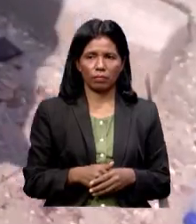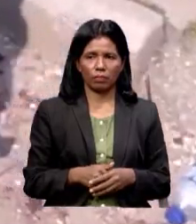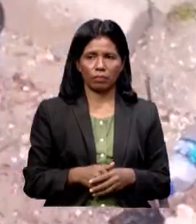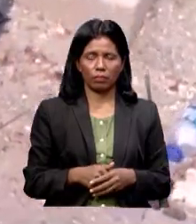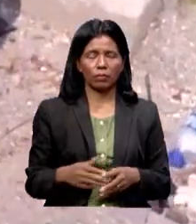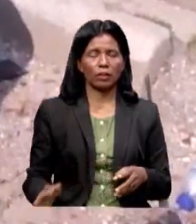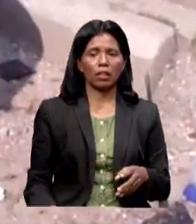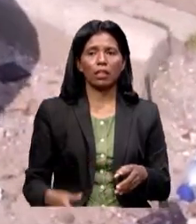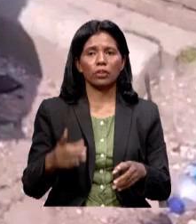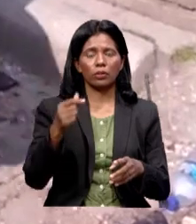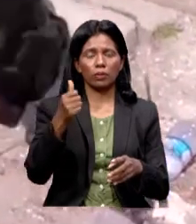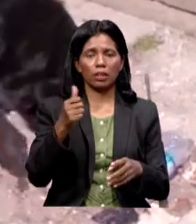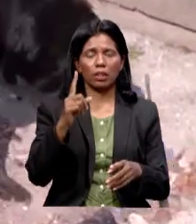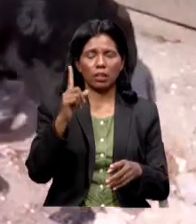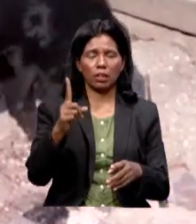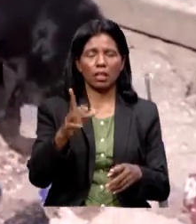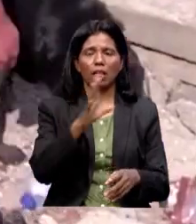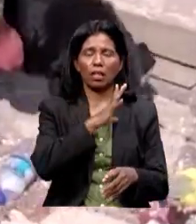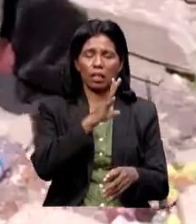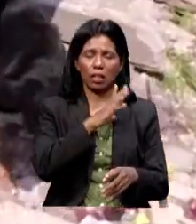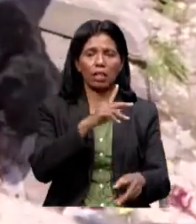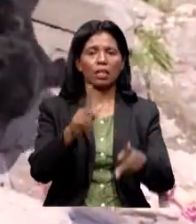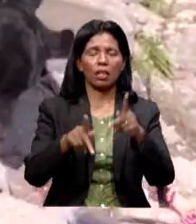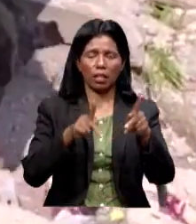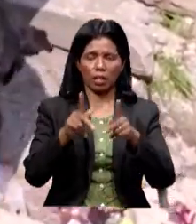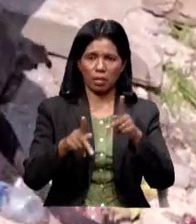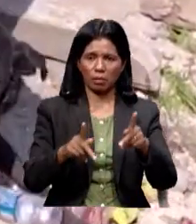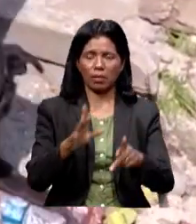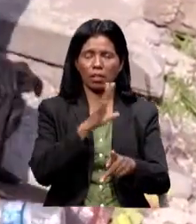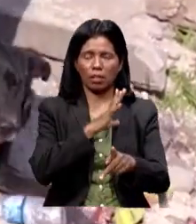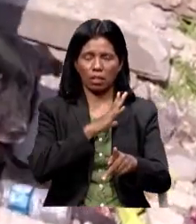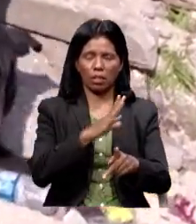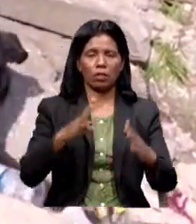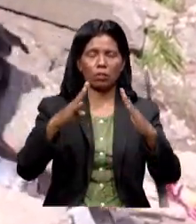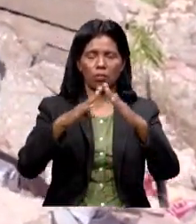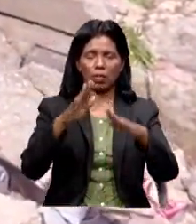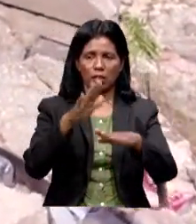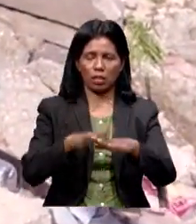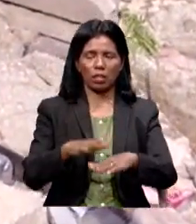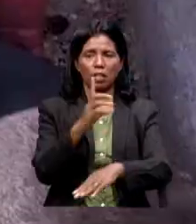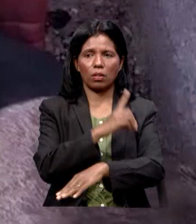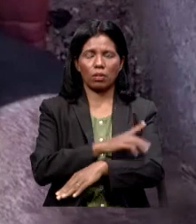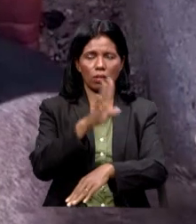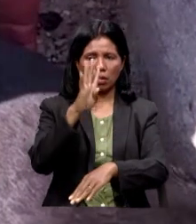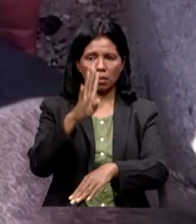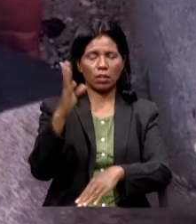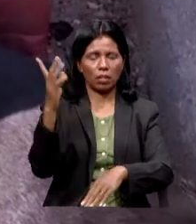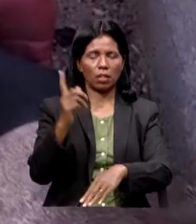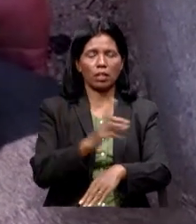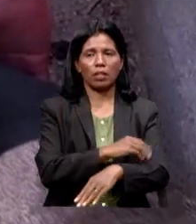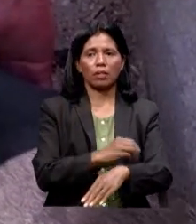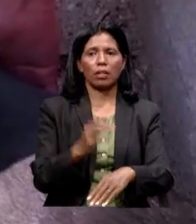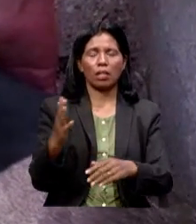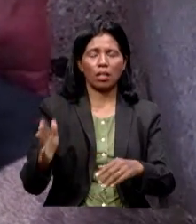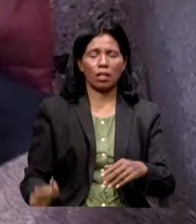Asu ida hi sidade hatai heng helan nai nebe edifisi hanehan durante lorong lima kau jauh si rainak toko ia Turkia mesmu asu refere